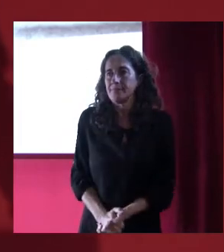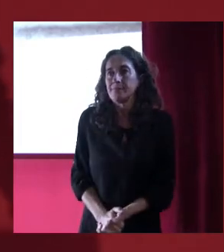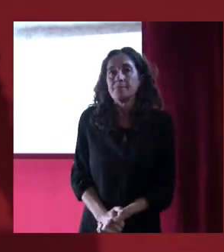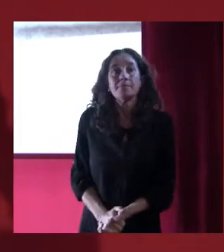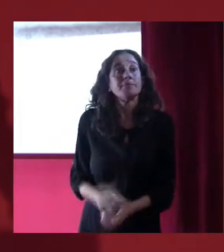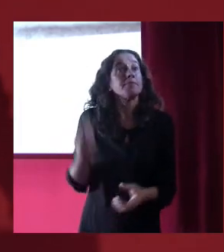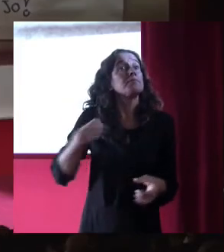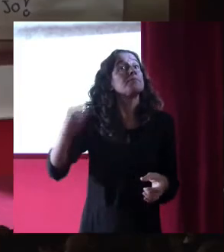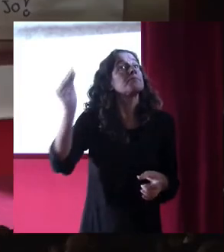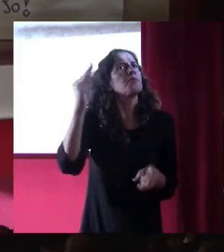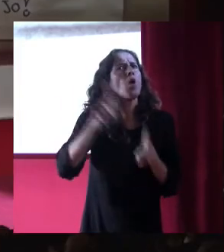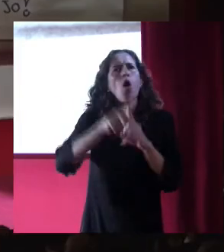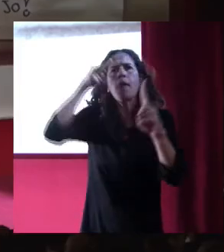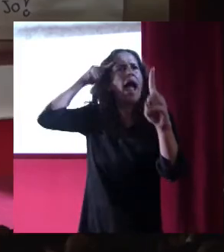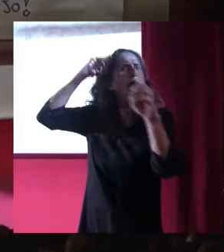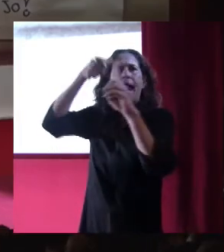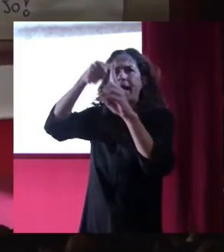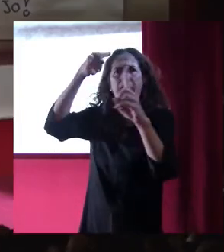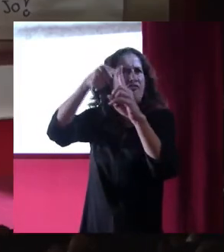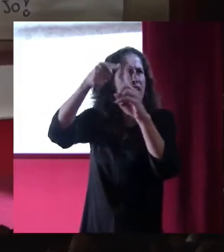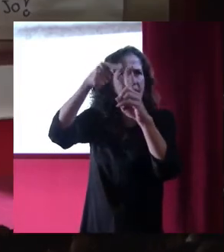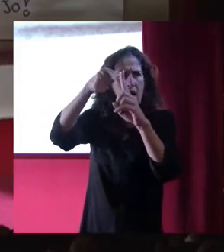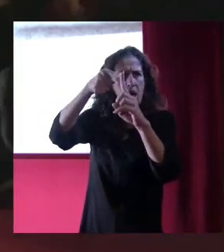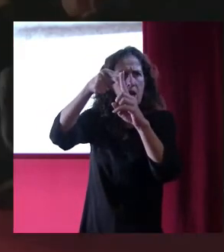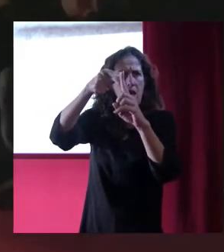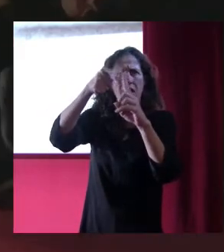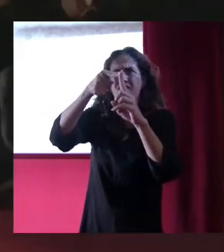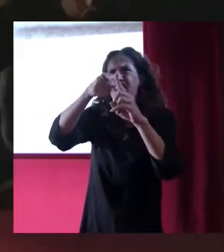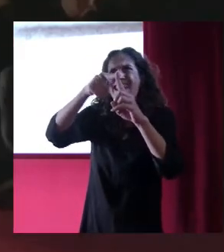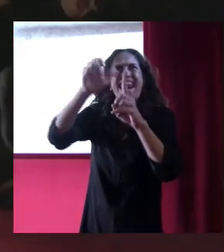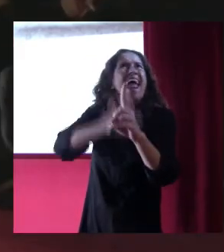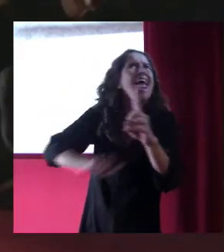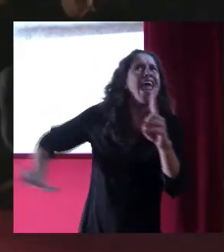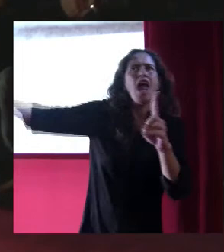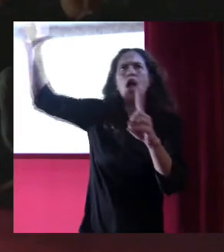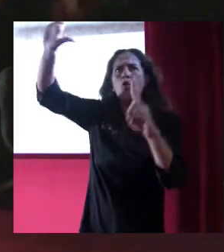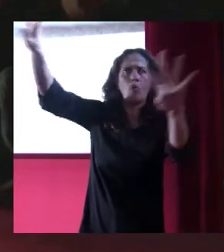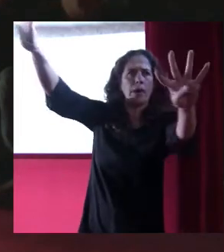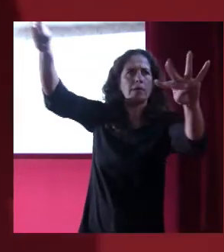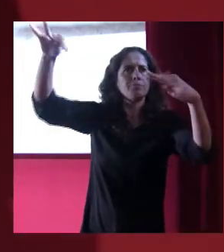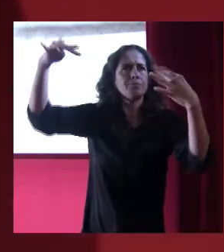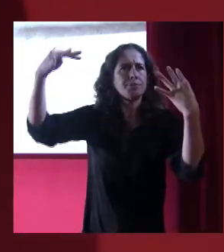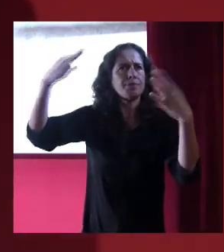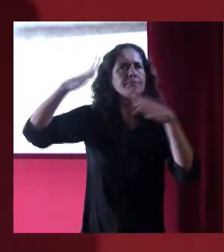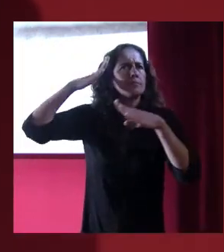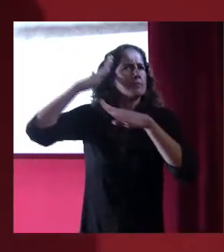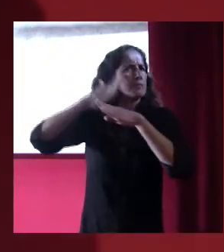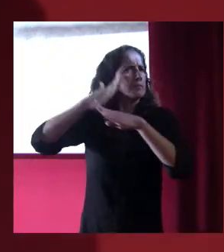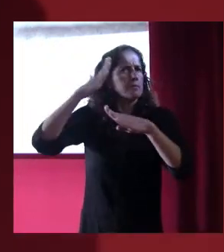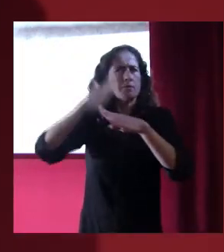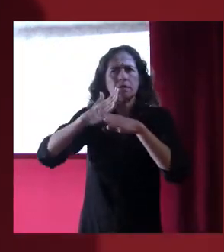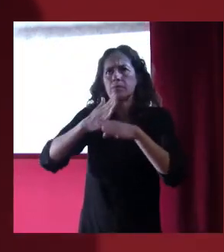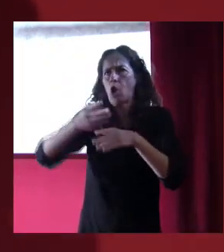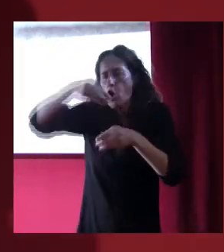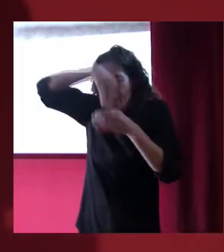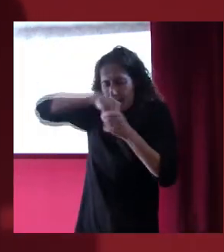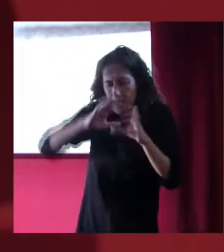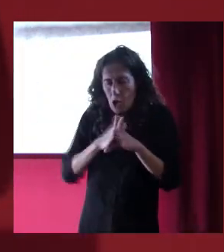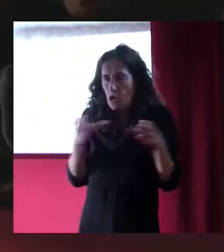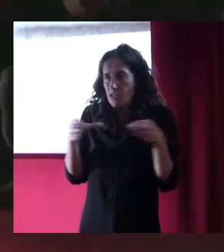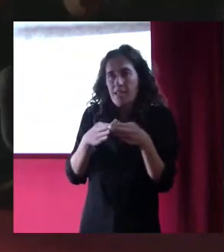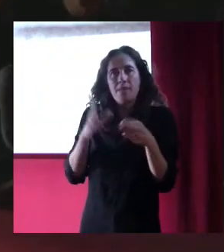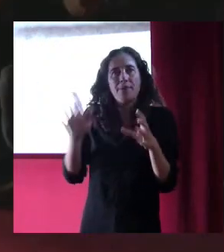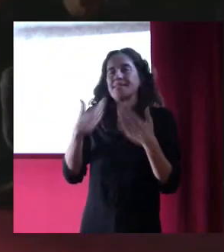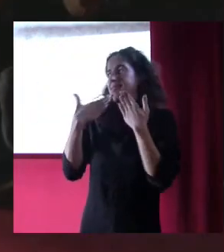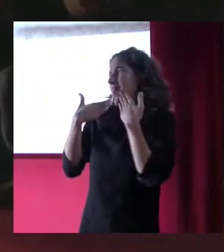Quim Forn va ser un referent, va ser un referent arreu d'Europa i Quim Forn sempre és en el nostre equip. Gràcies,